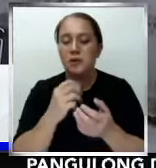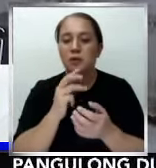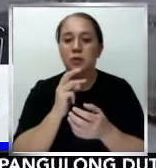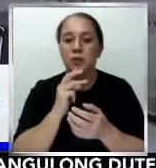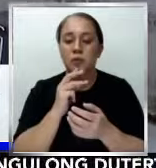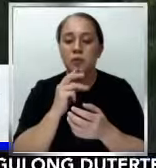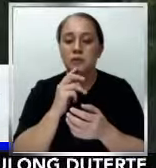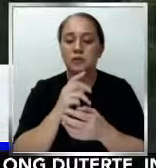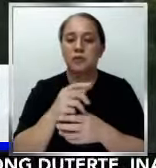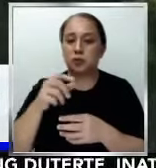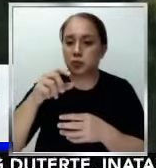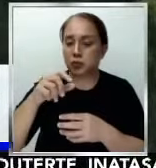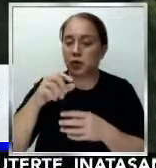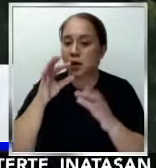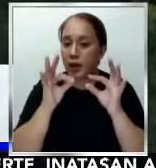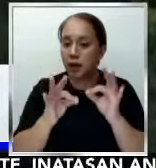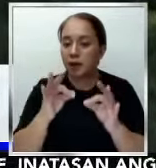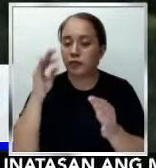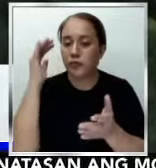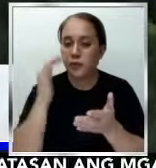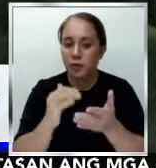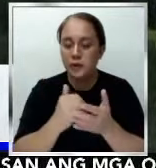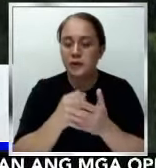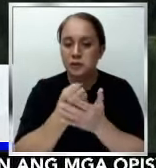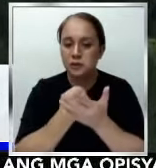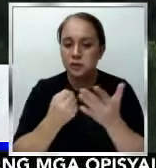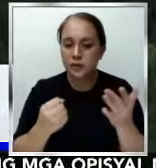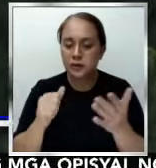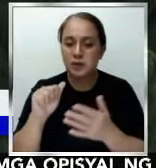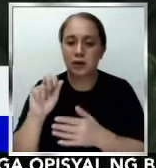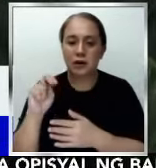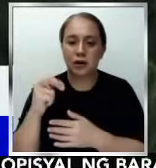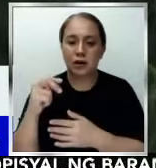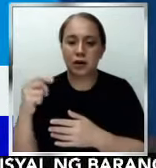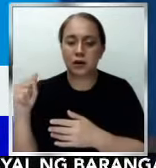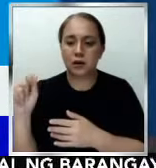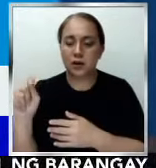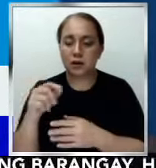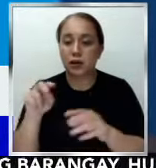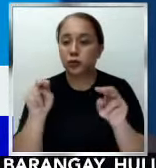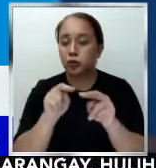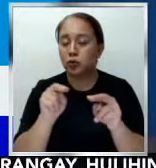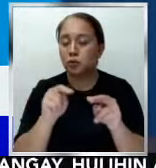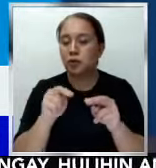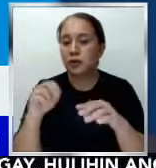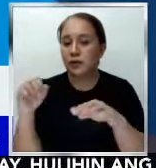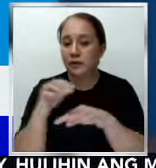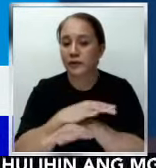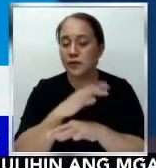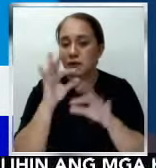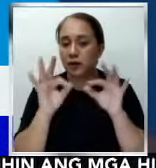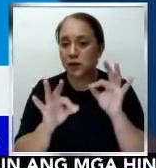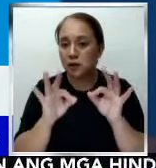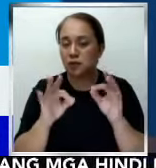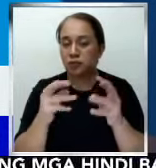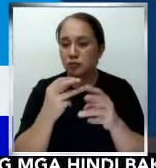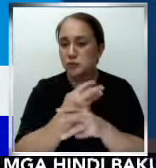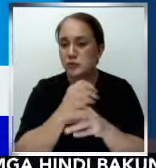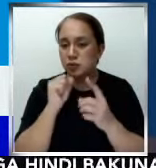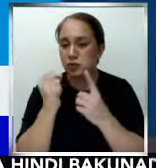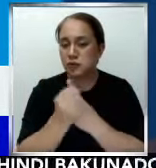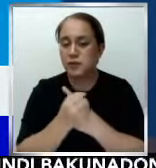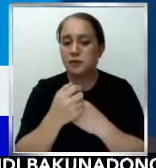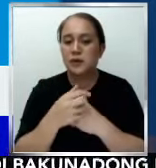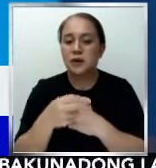kung babawasan na rin sila ng supply ng angat. Ang normal na naapektuhan sa mga ganitong sitwasyon ay yung mga matataas na